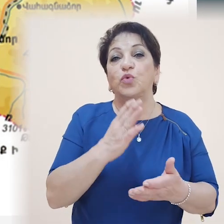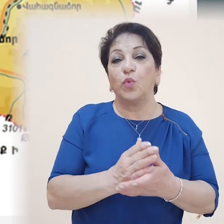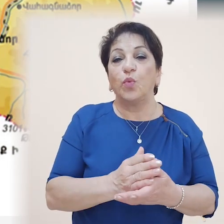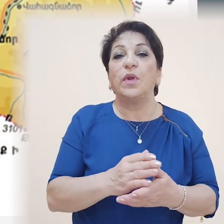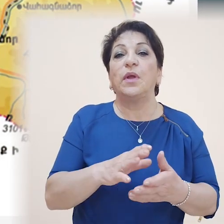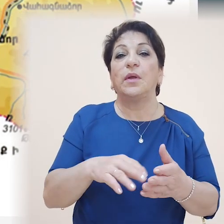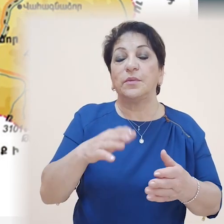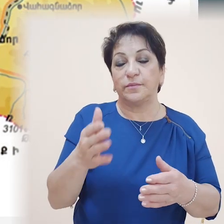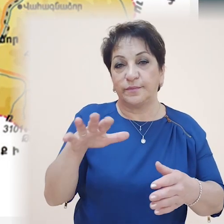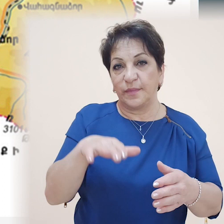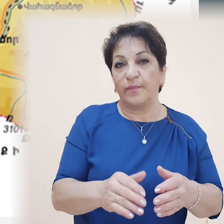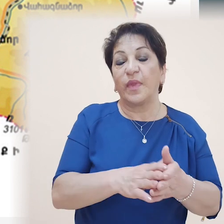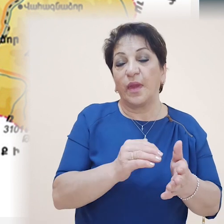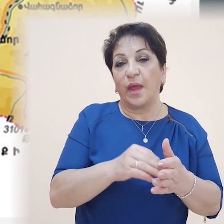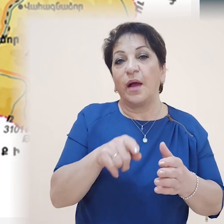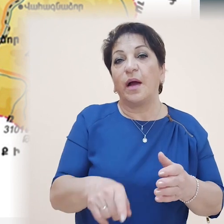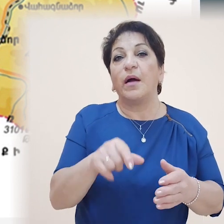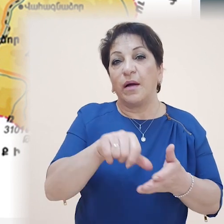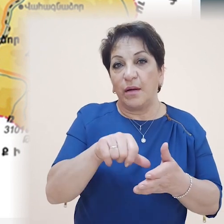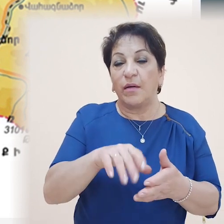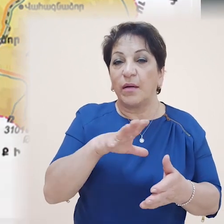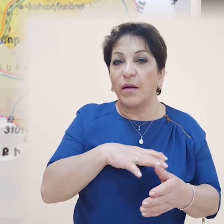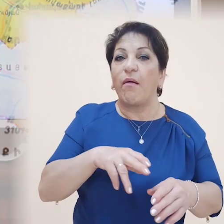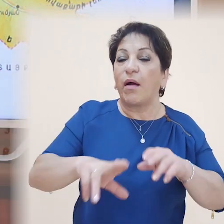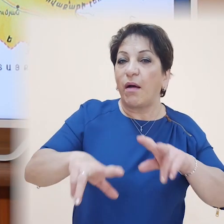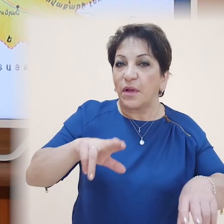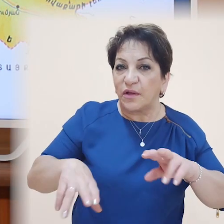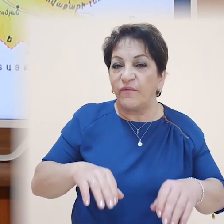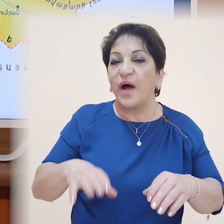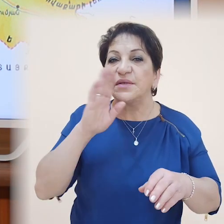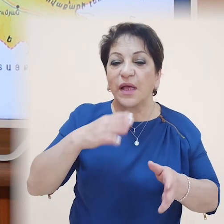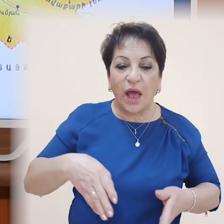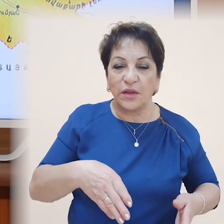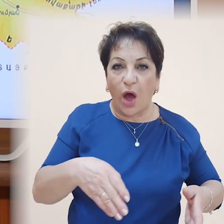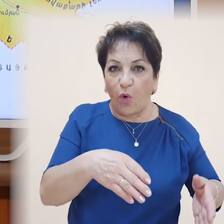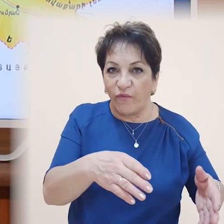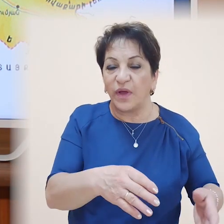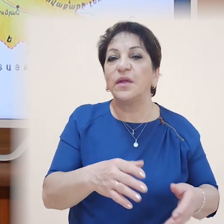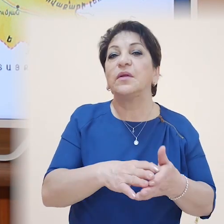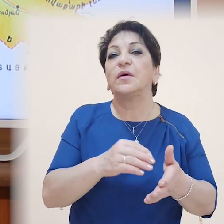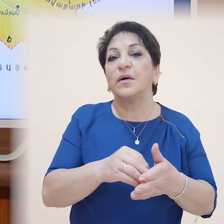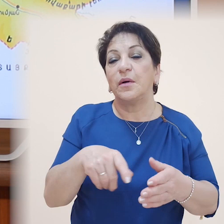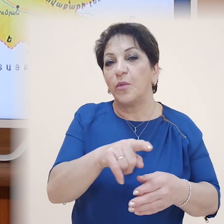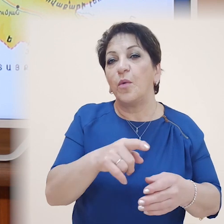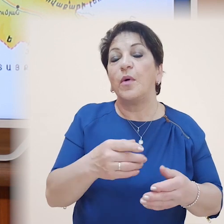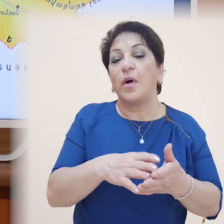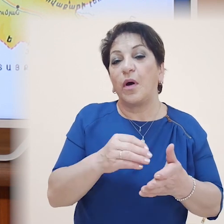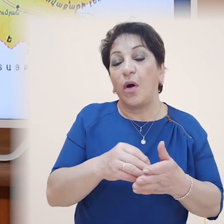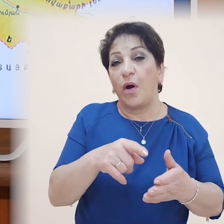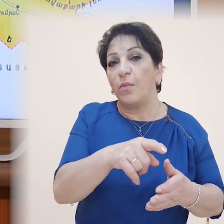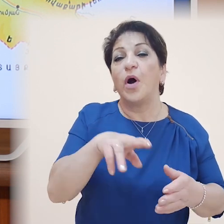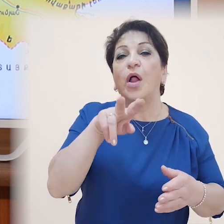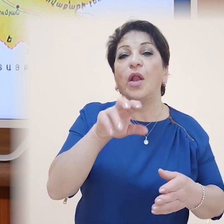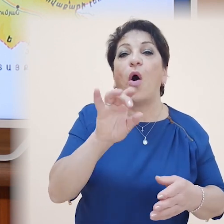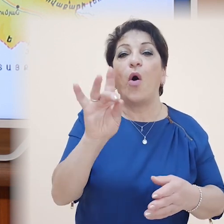արման բունի լերնային մակերևույթ։ Այստեղ արկայեն և կտրտված գետահովիտները և հարդ դաշտերը մասնամ վրապես լորու